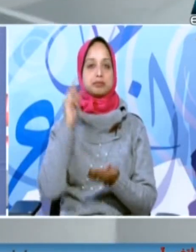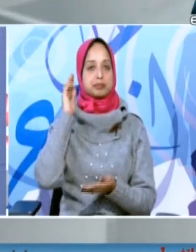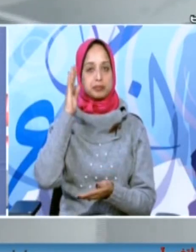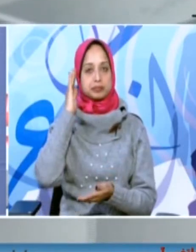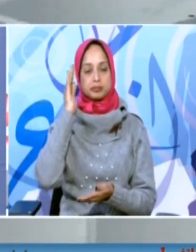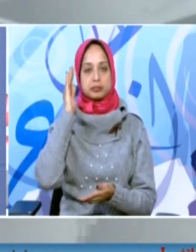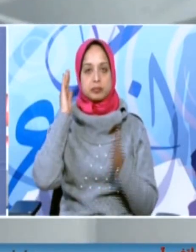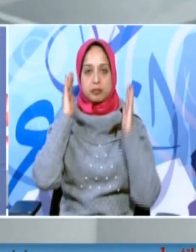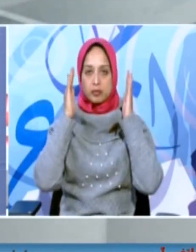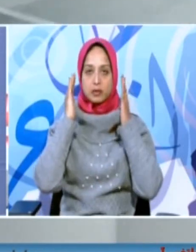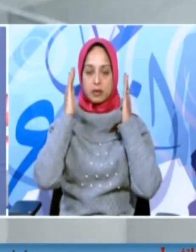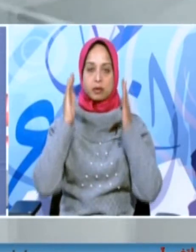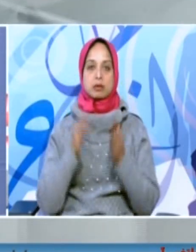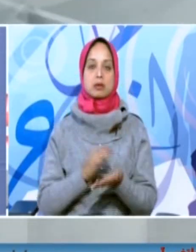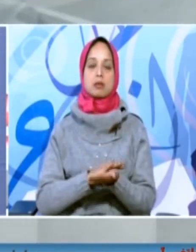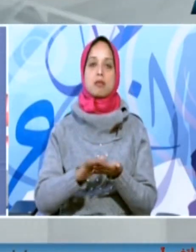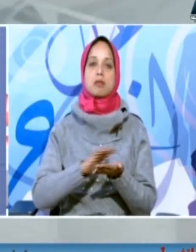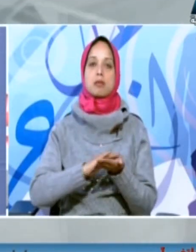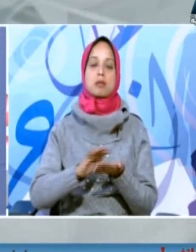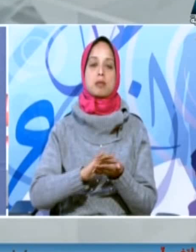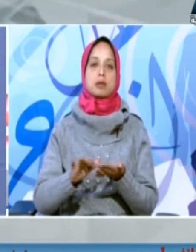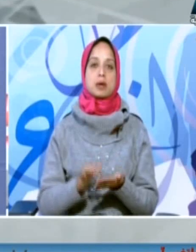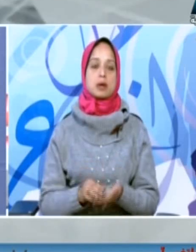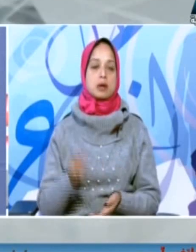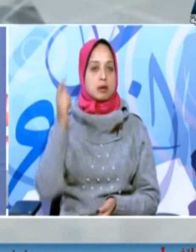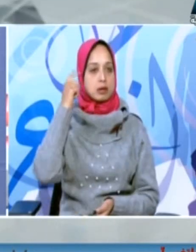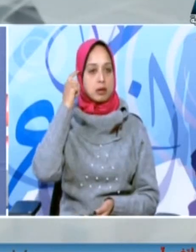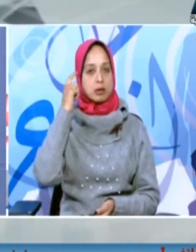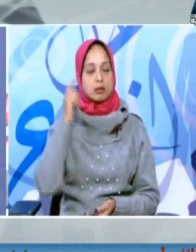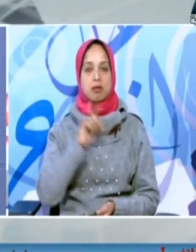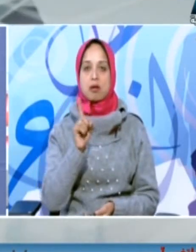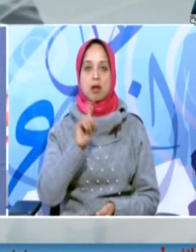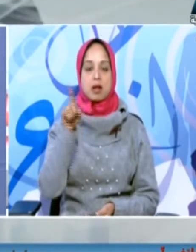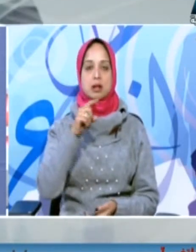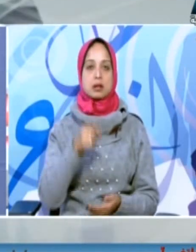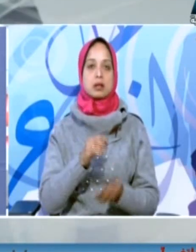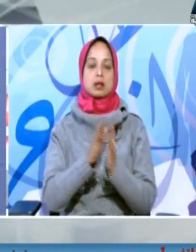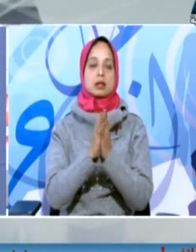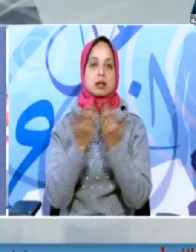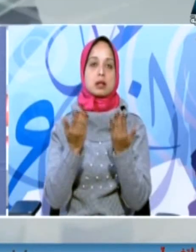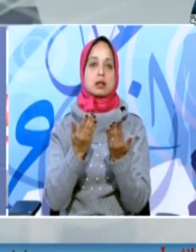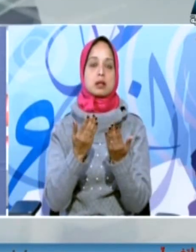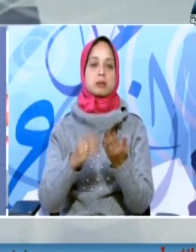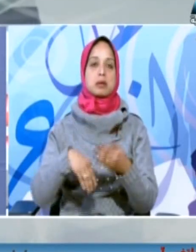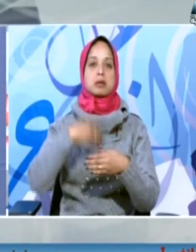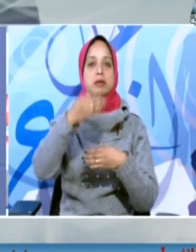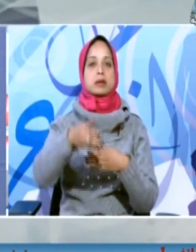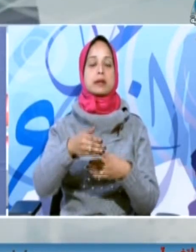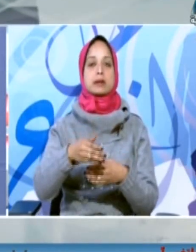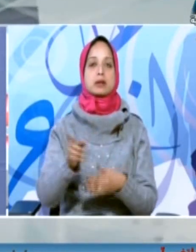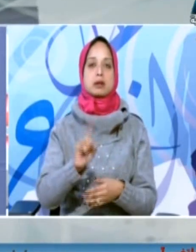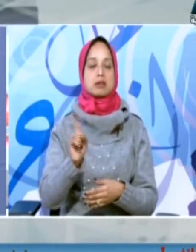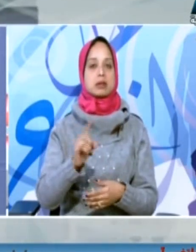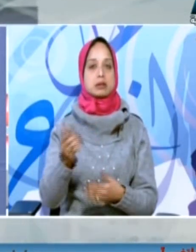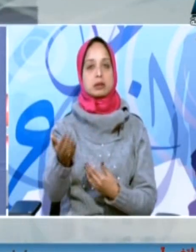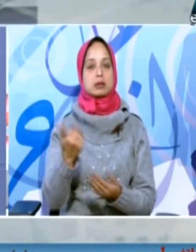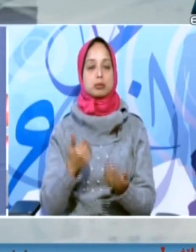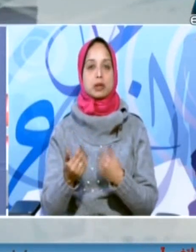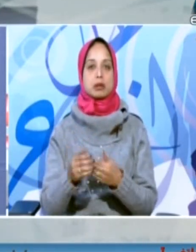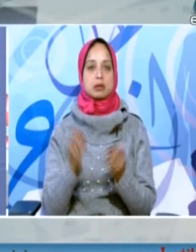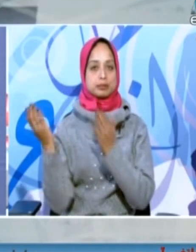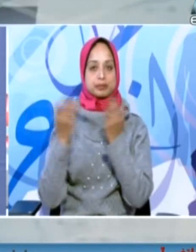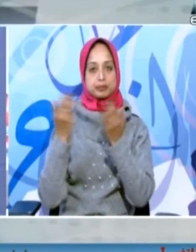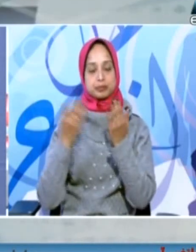تقسيمات جزئية بسيطة. انت تعرف ان الكتب الخارجية او بعض الملازم تلاقي المعلومة مفكوكة نصين، تيجي تقرا المعلومة اللي